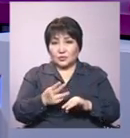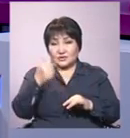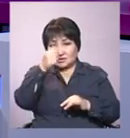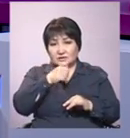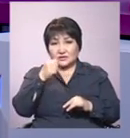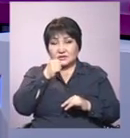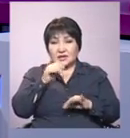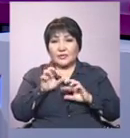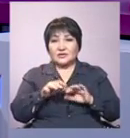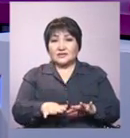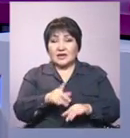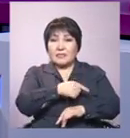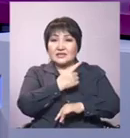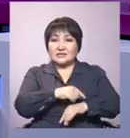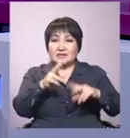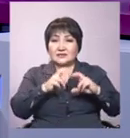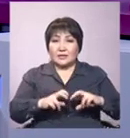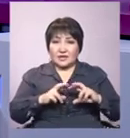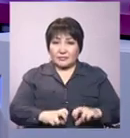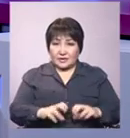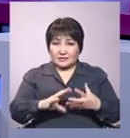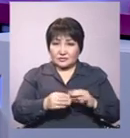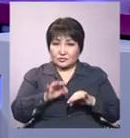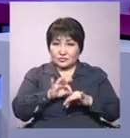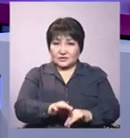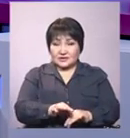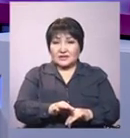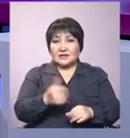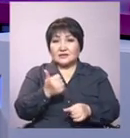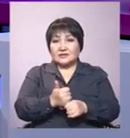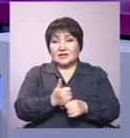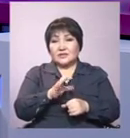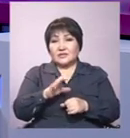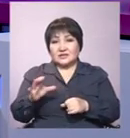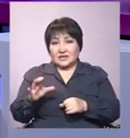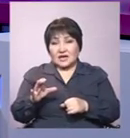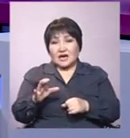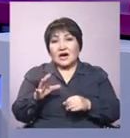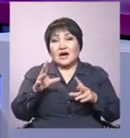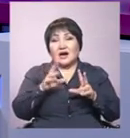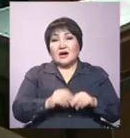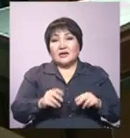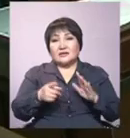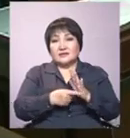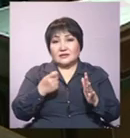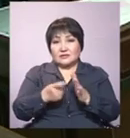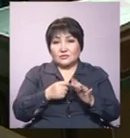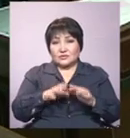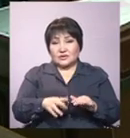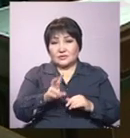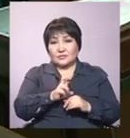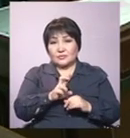процеске медициналық сараптама жүргізген сарапшы Байсадықов Мейіржан мен атышулы істі тергеген тергеуші Олжас Байбеков